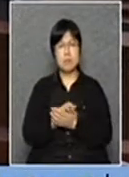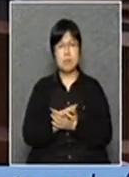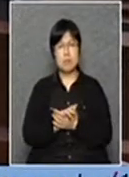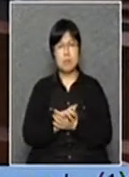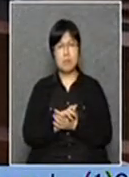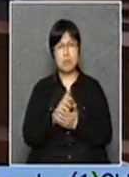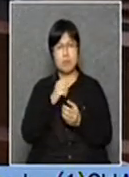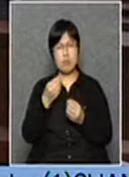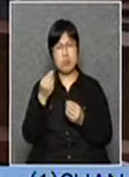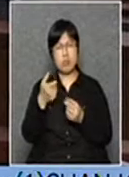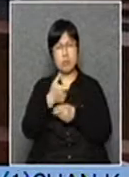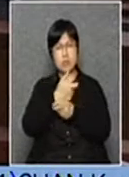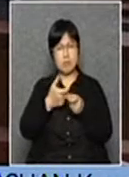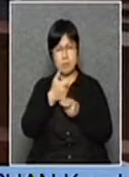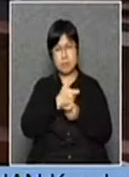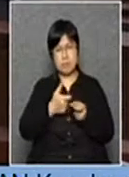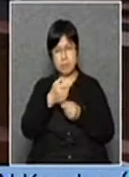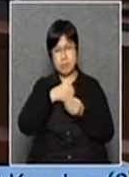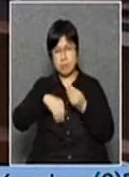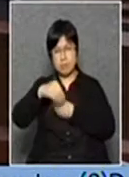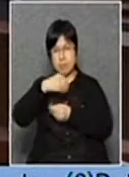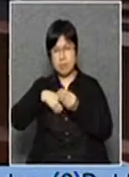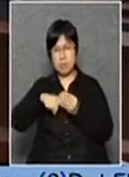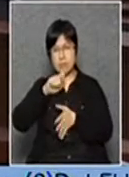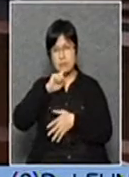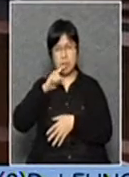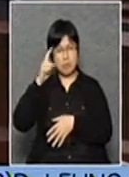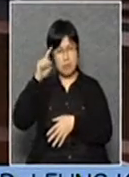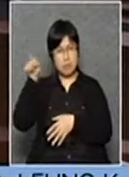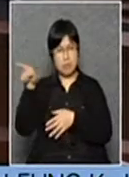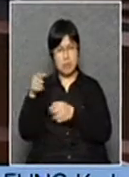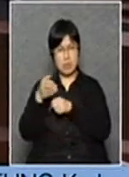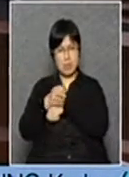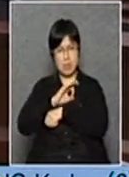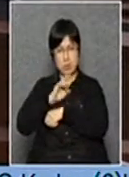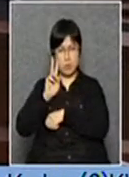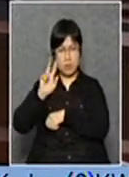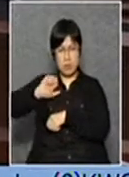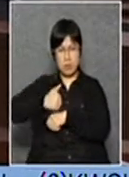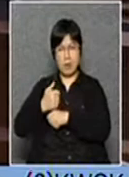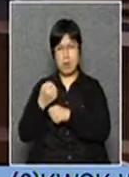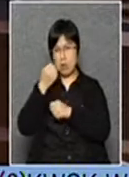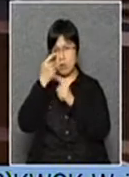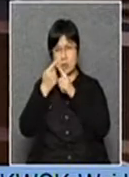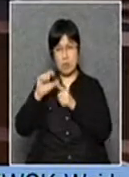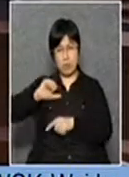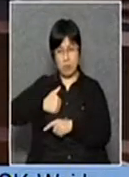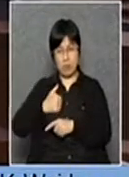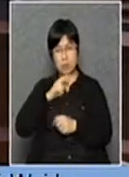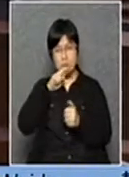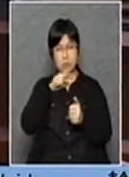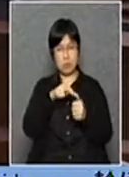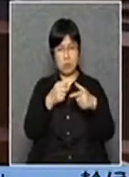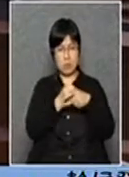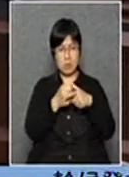的財政的時候用錢的時候有沒有真的當了市民當了社會是你的老闆呢？如果你有一個管理公司，如果是